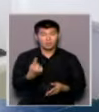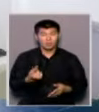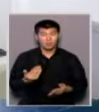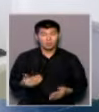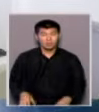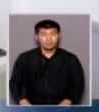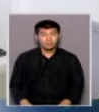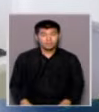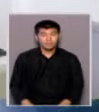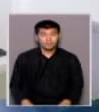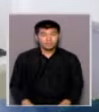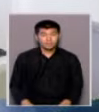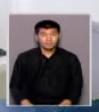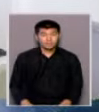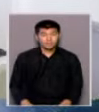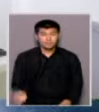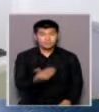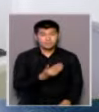бізде